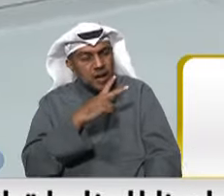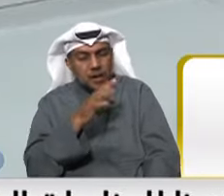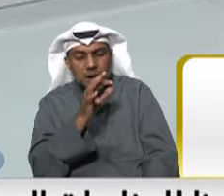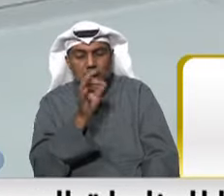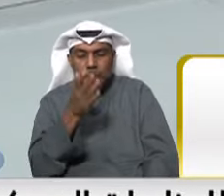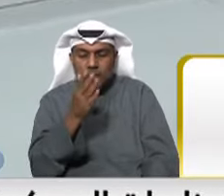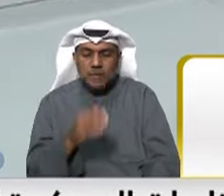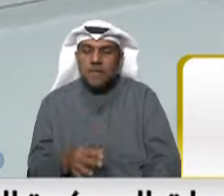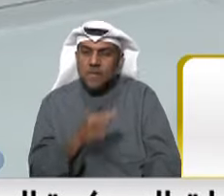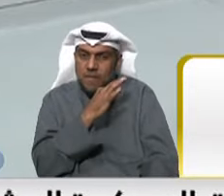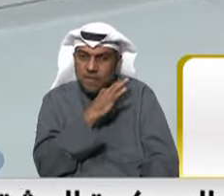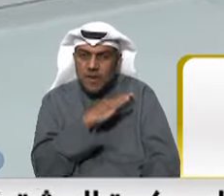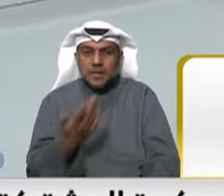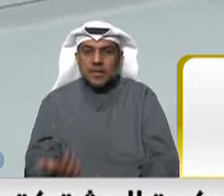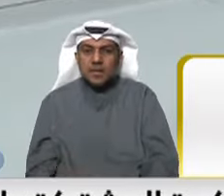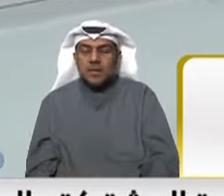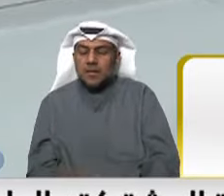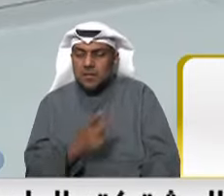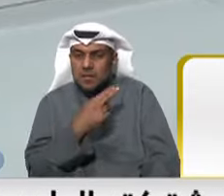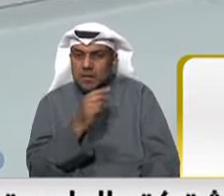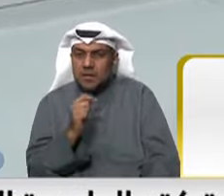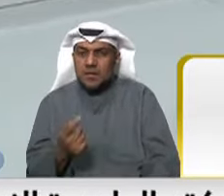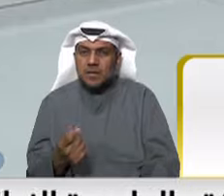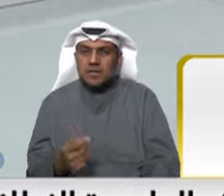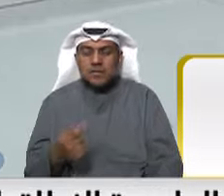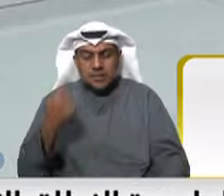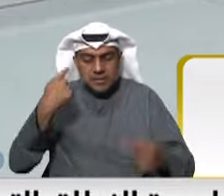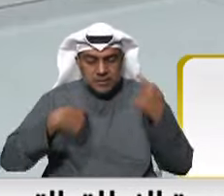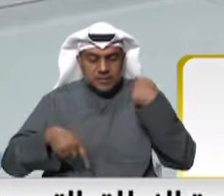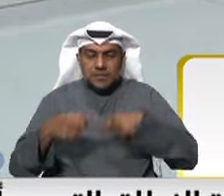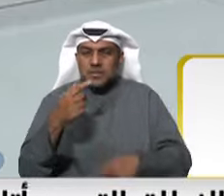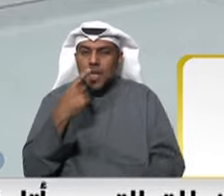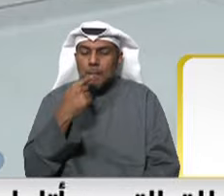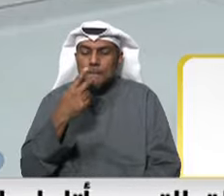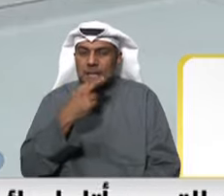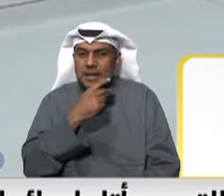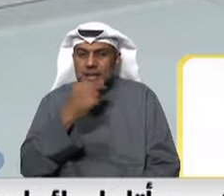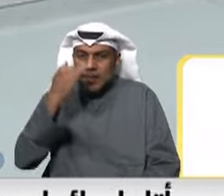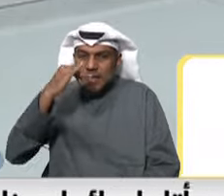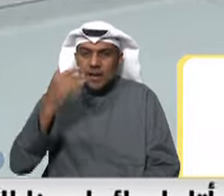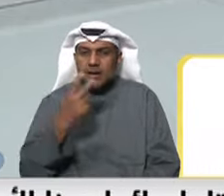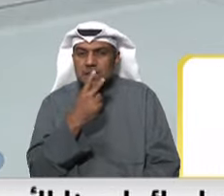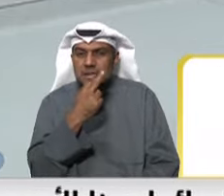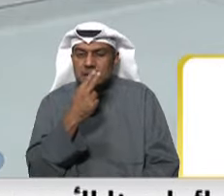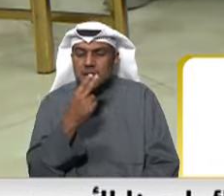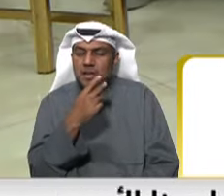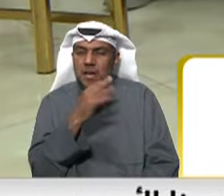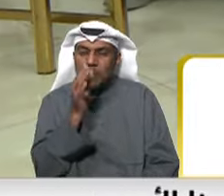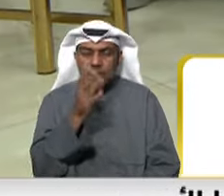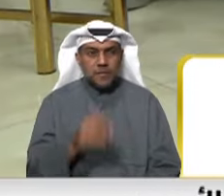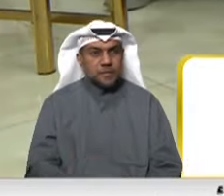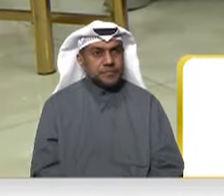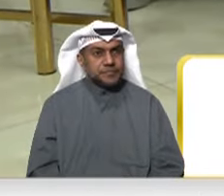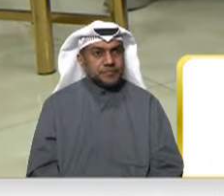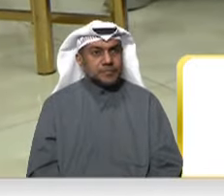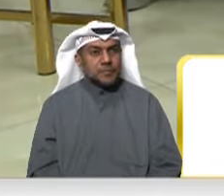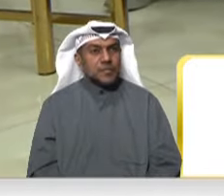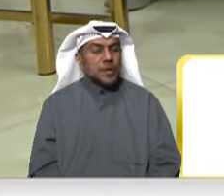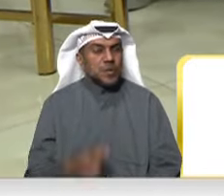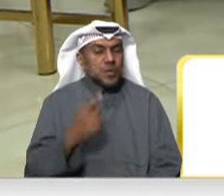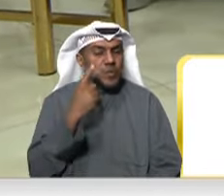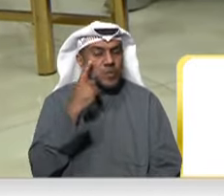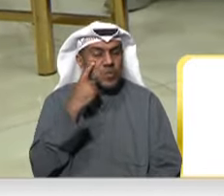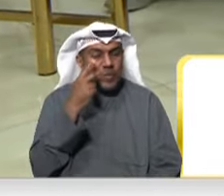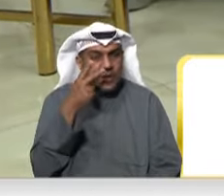غير الجراحية مثل التسمم في السي او بويزنينج والحالات الإضافية الأخرى. هذه الخدمة